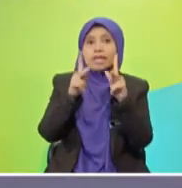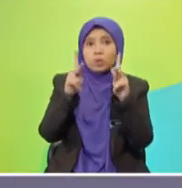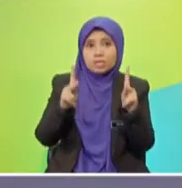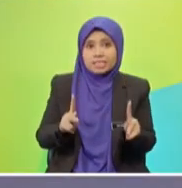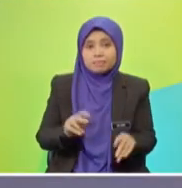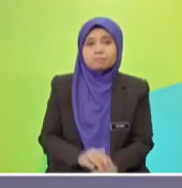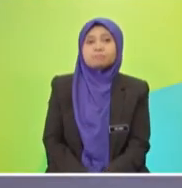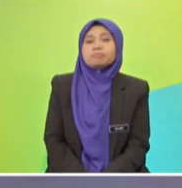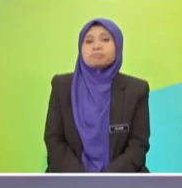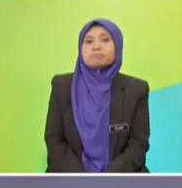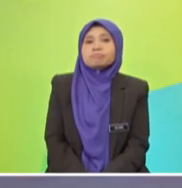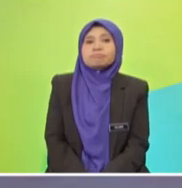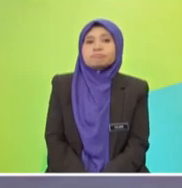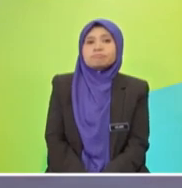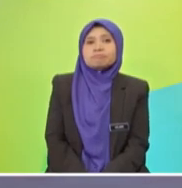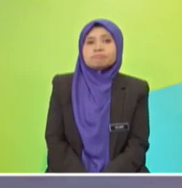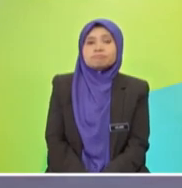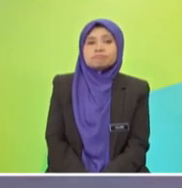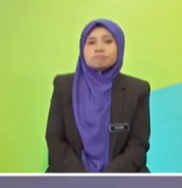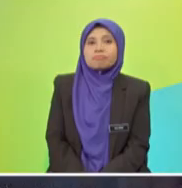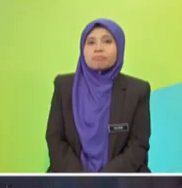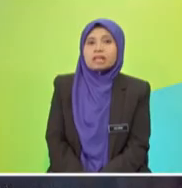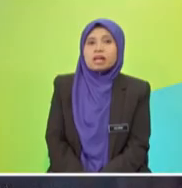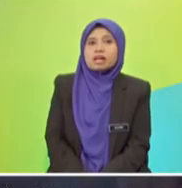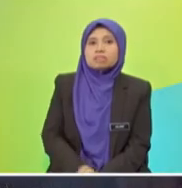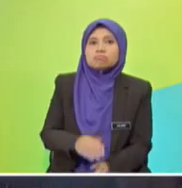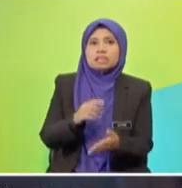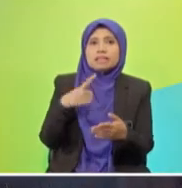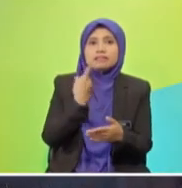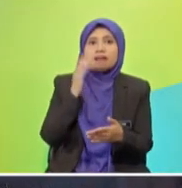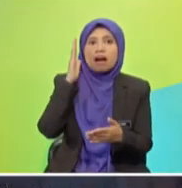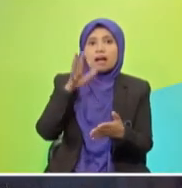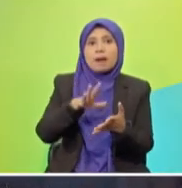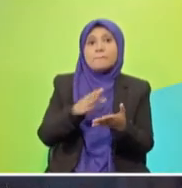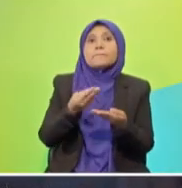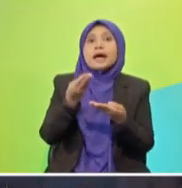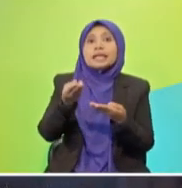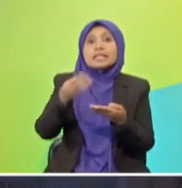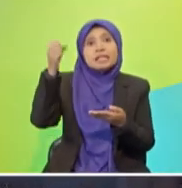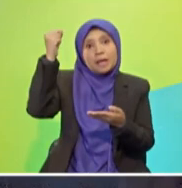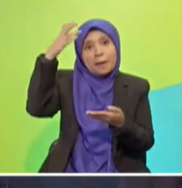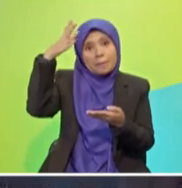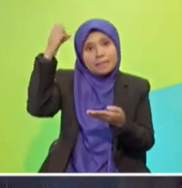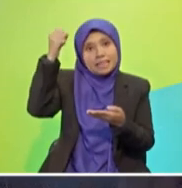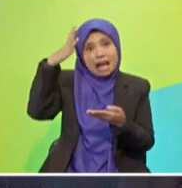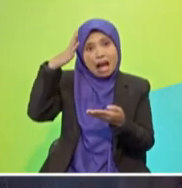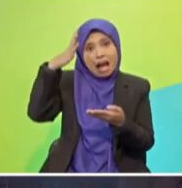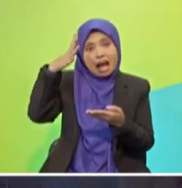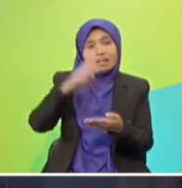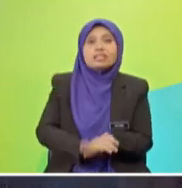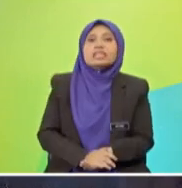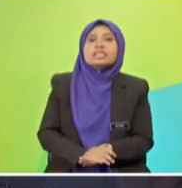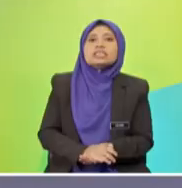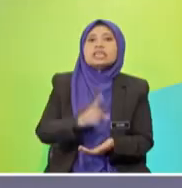kita bagi bintang dulu Sebab mereka dan memberi perhatian kepada kita bagi dulu